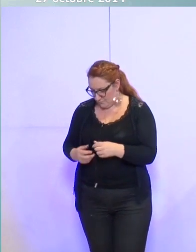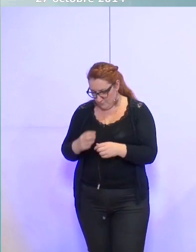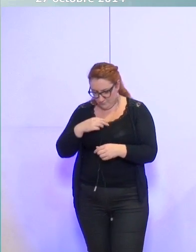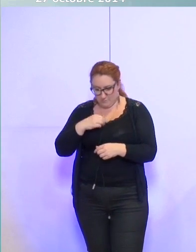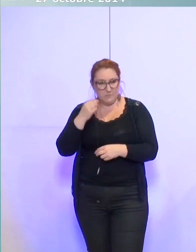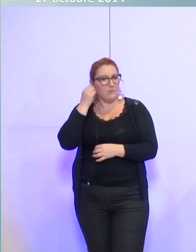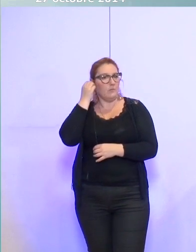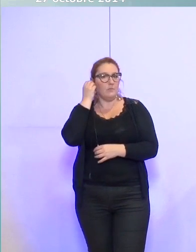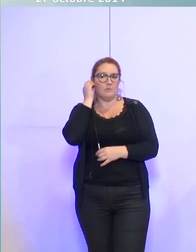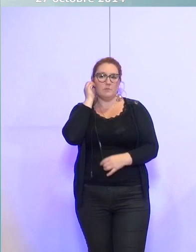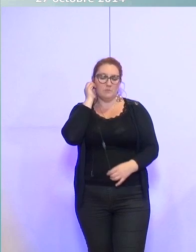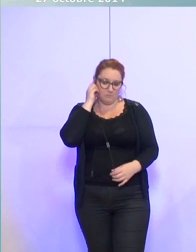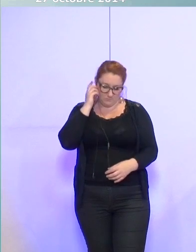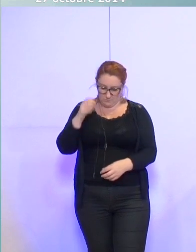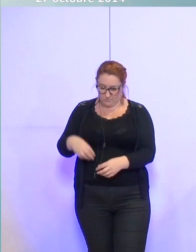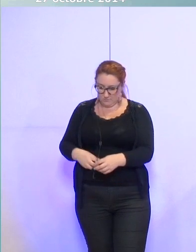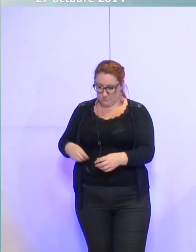Monsieur le maire, elle sera rapide.